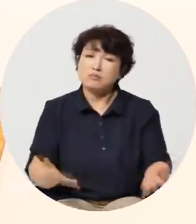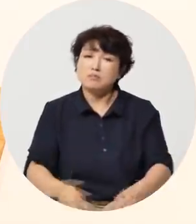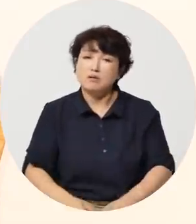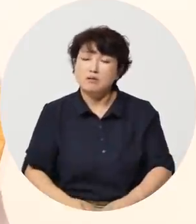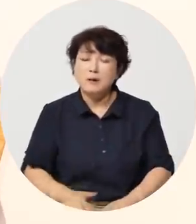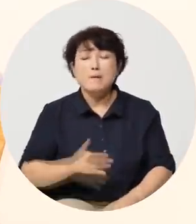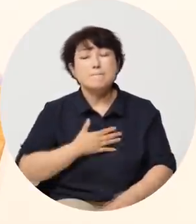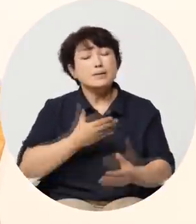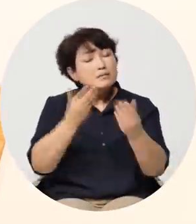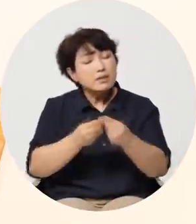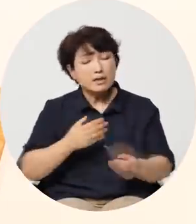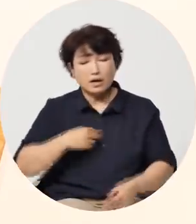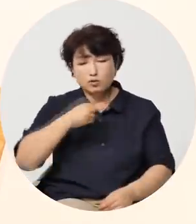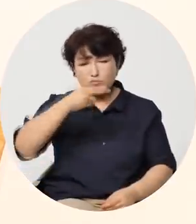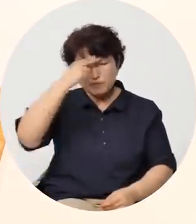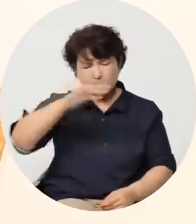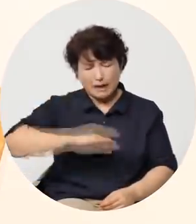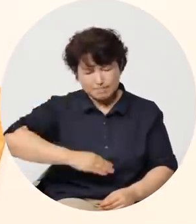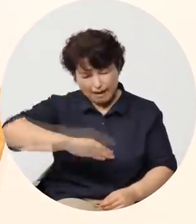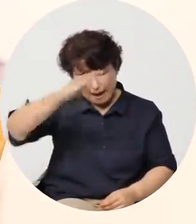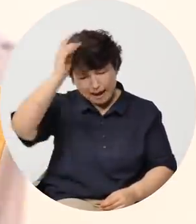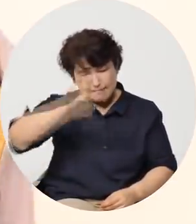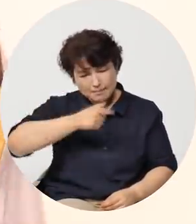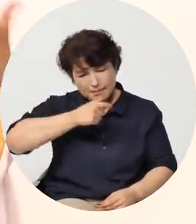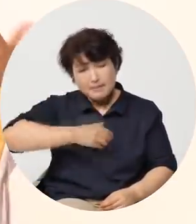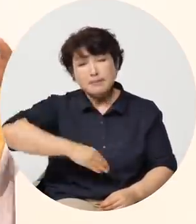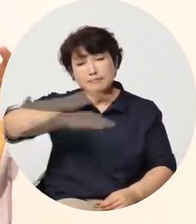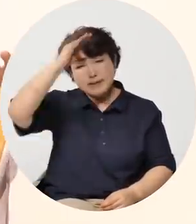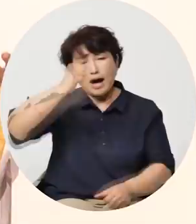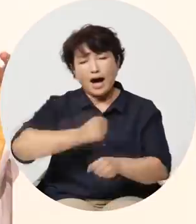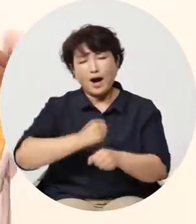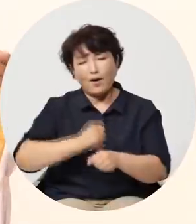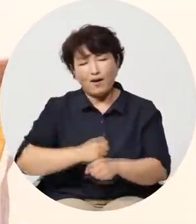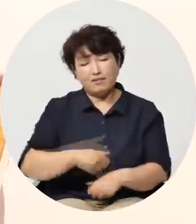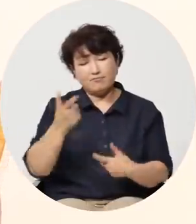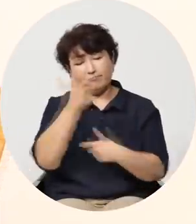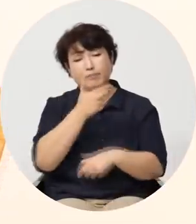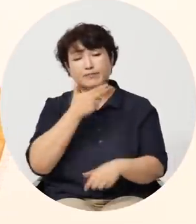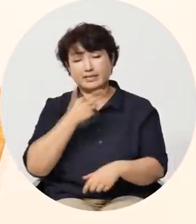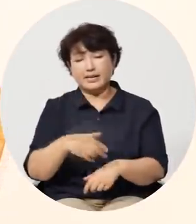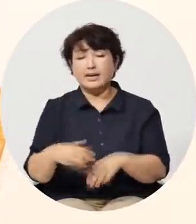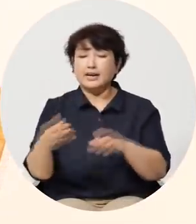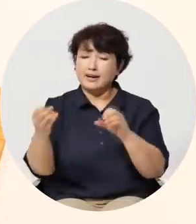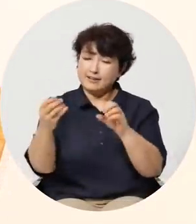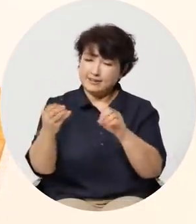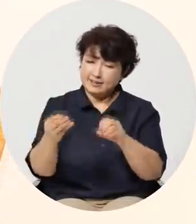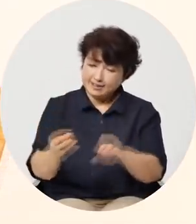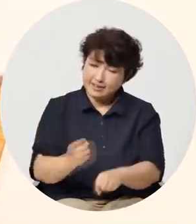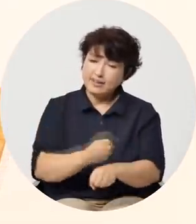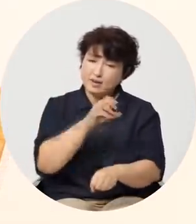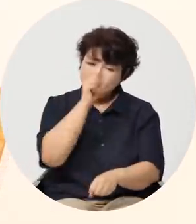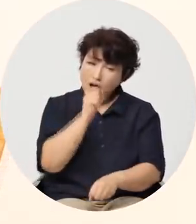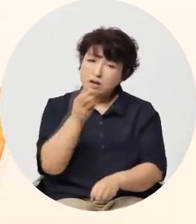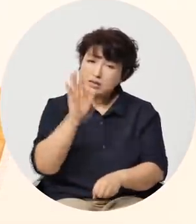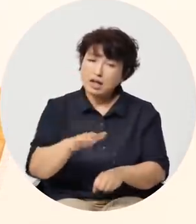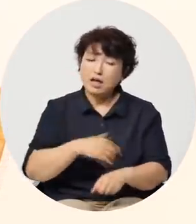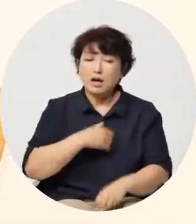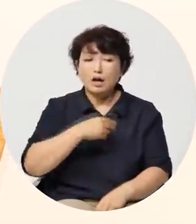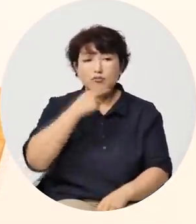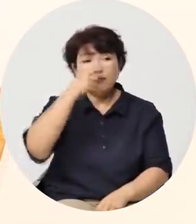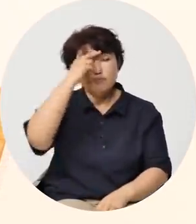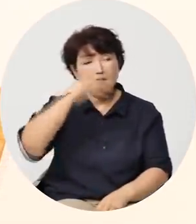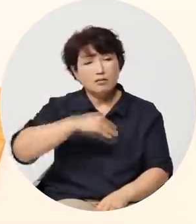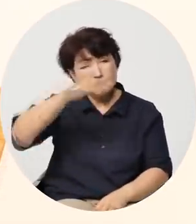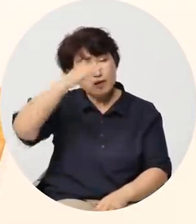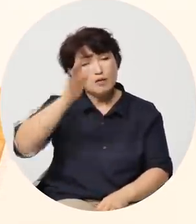예를 들면 내가 술을 가득 먹어도 탁 태연하게 대화할 수 있으면 제일 좋은데 술을 먹고